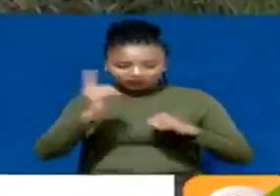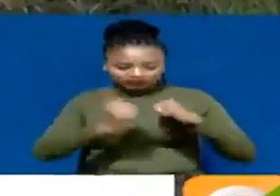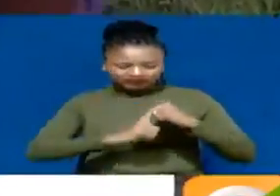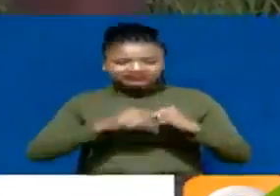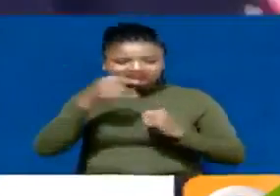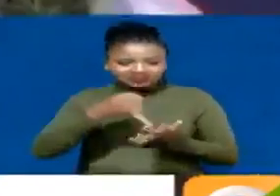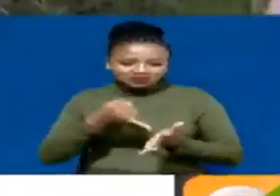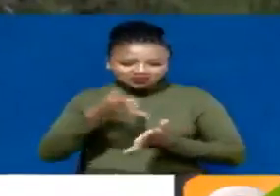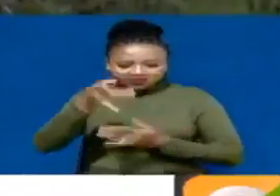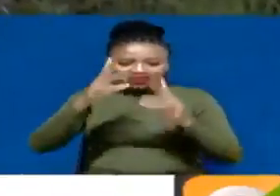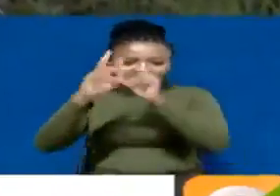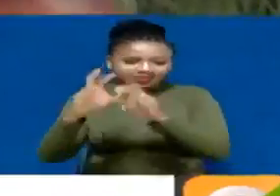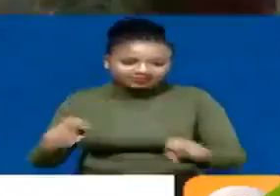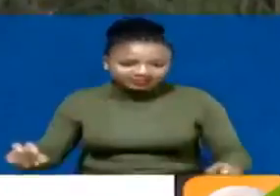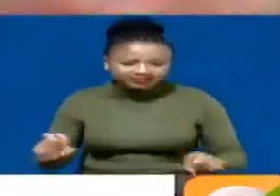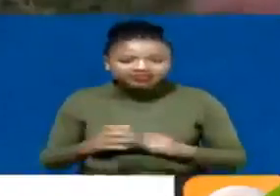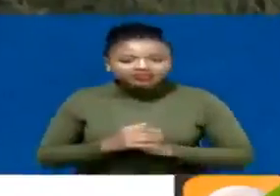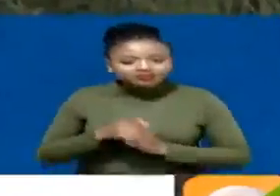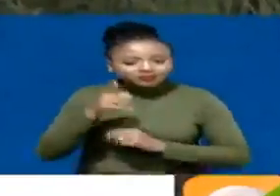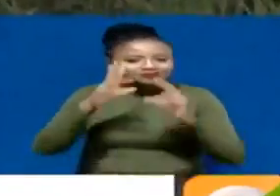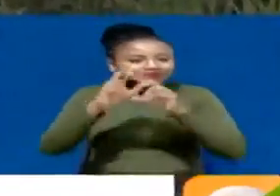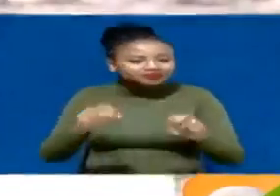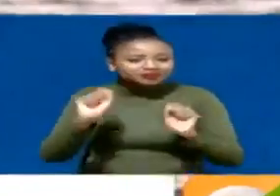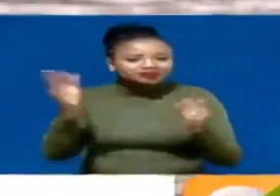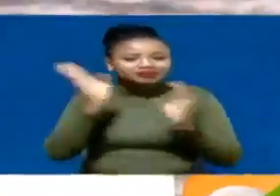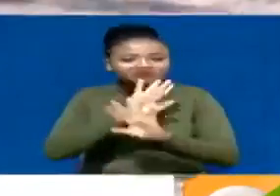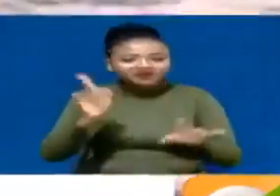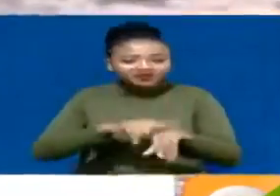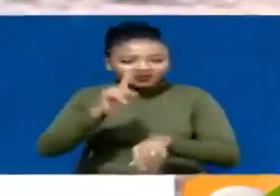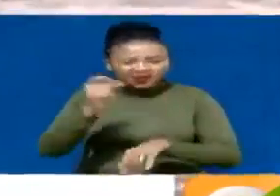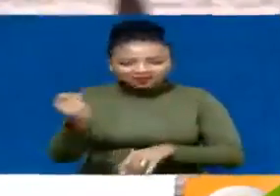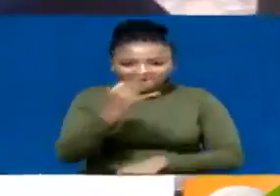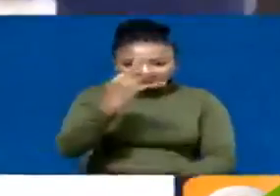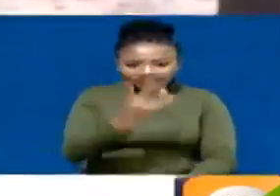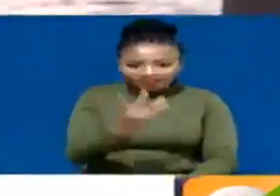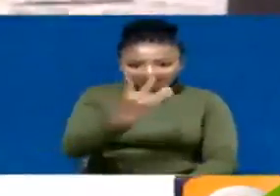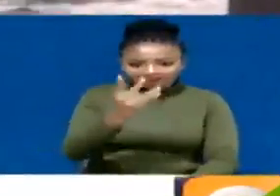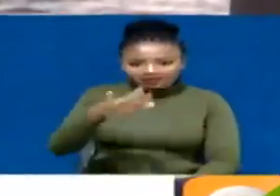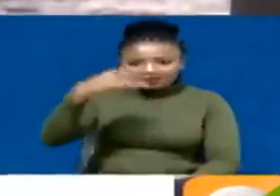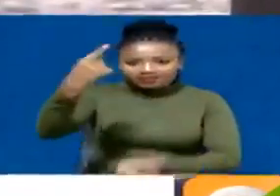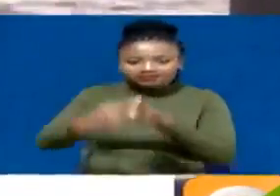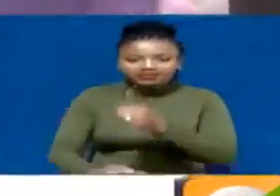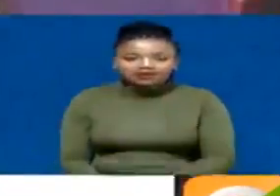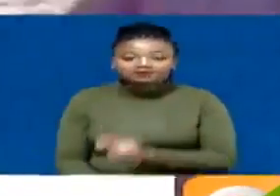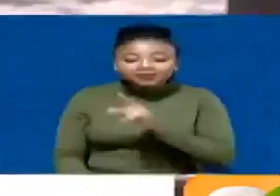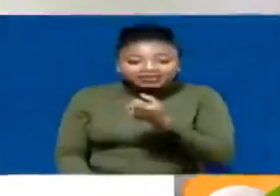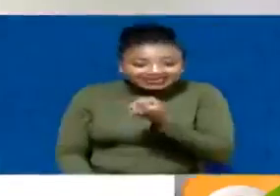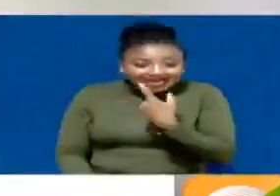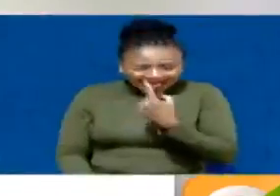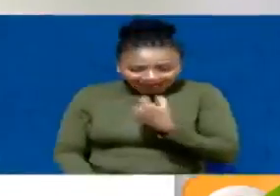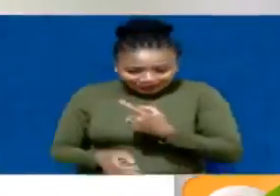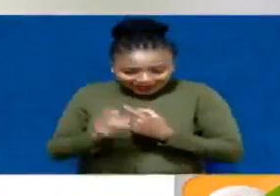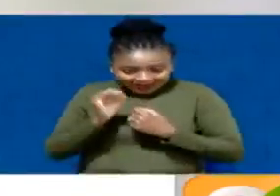6 wamehusishwa kwenye utafiti huo ambao unatarajiwa kukamilika mwezi wa 4 mwaka ujao. Dawa hizo